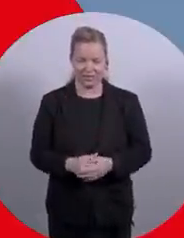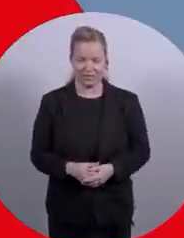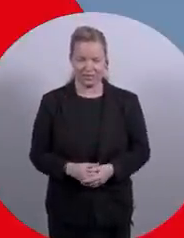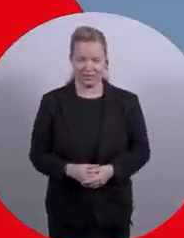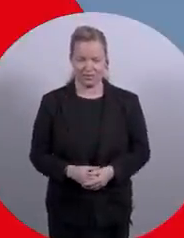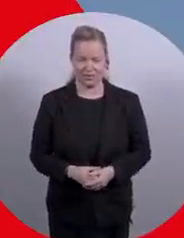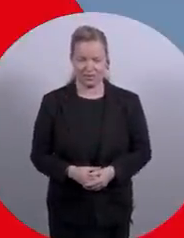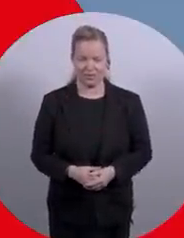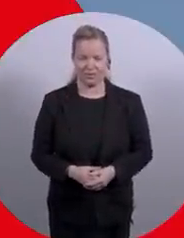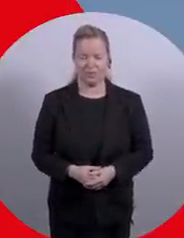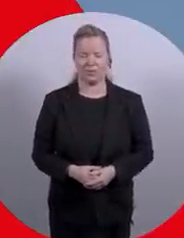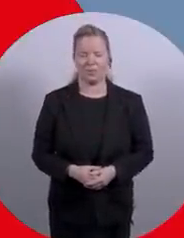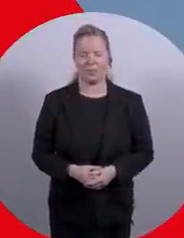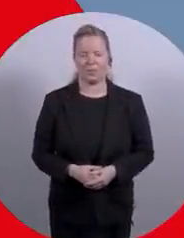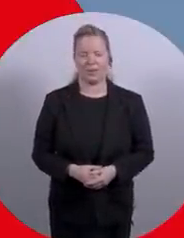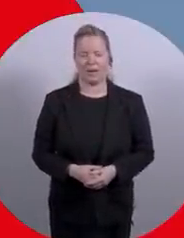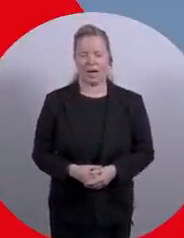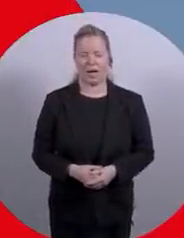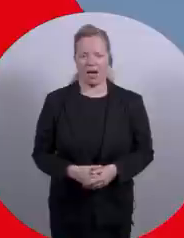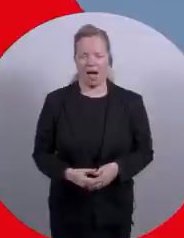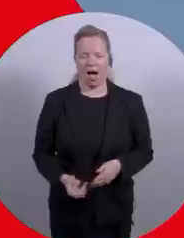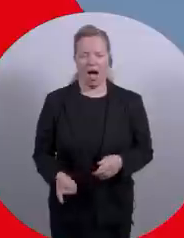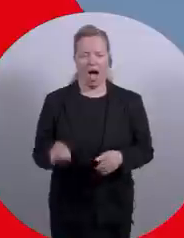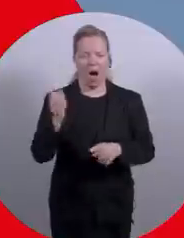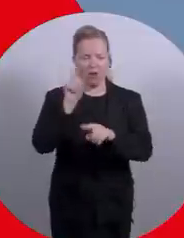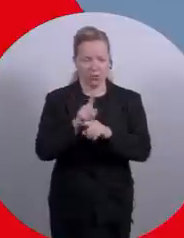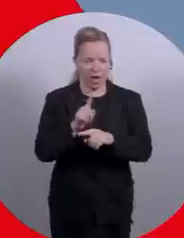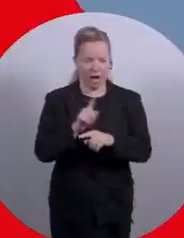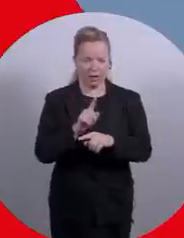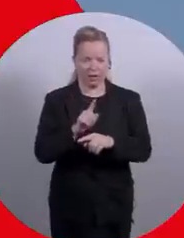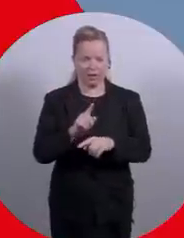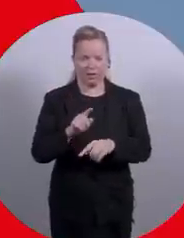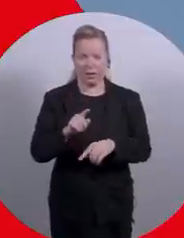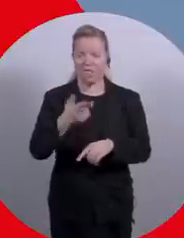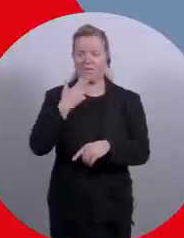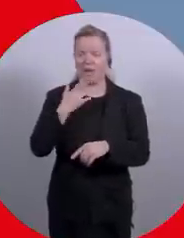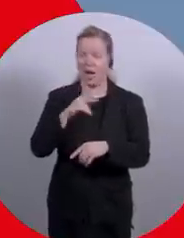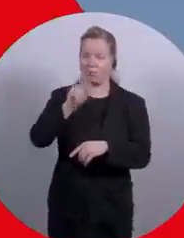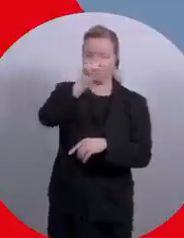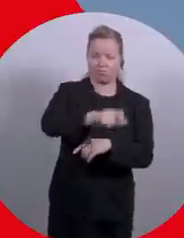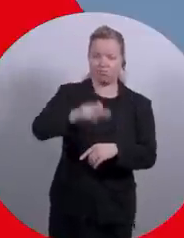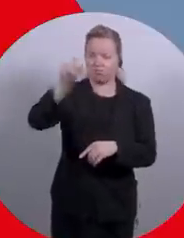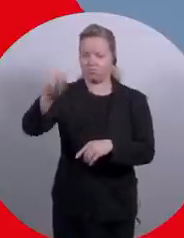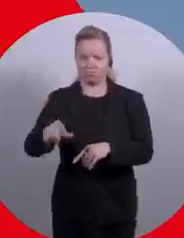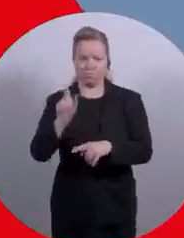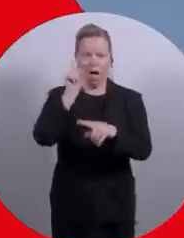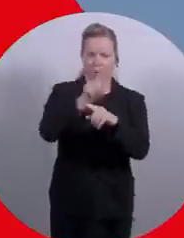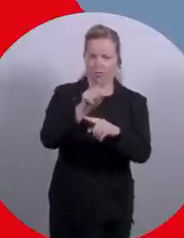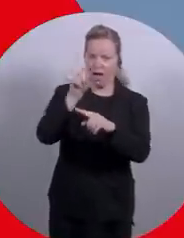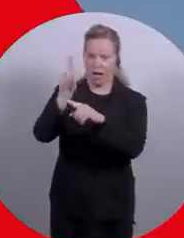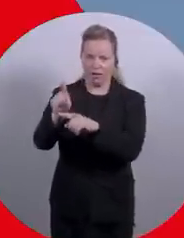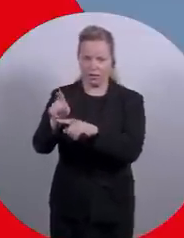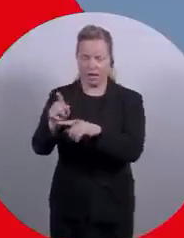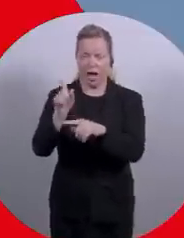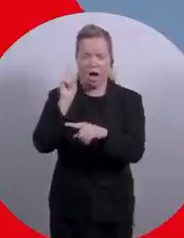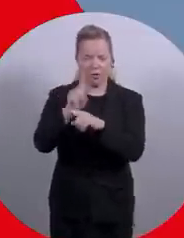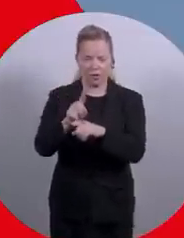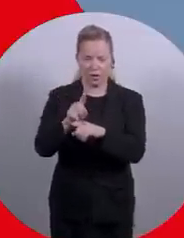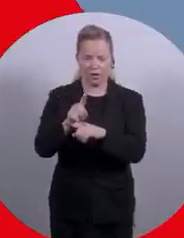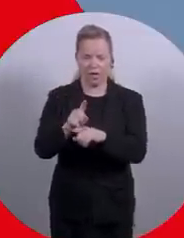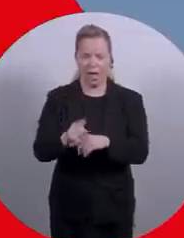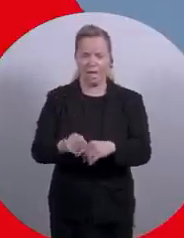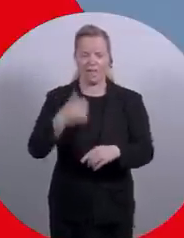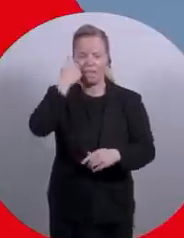als Auftrag aber dennoch an wen auch immer unser nächster Parteivorsitzender wird die Zeit wo sich irgendwelche Männer